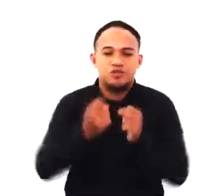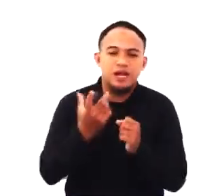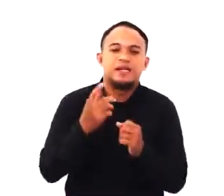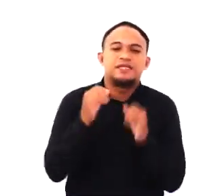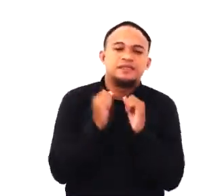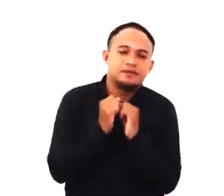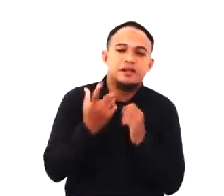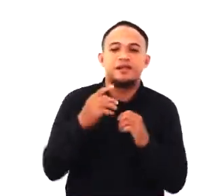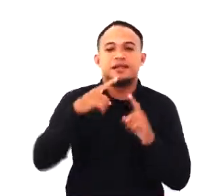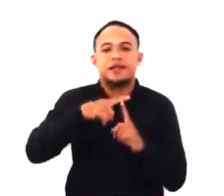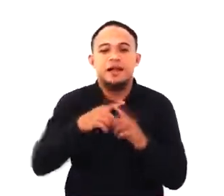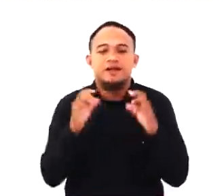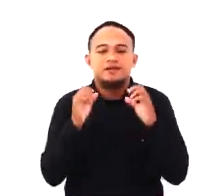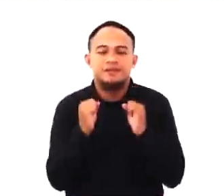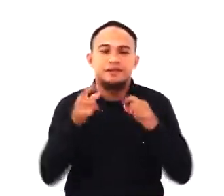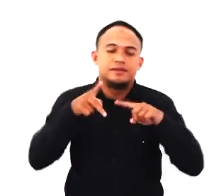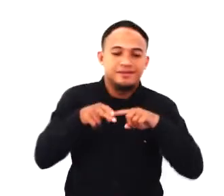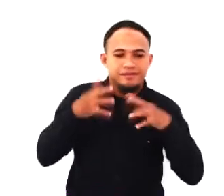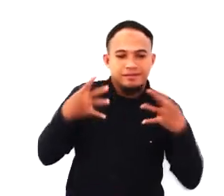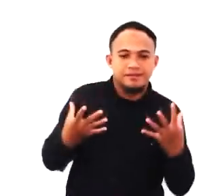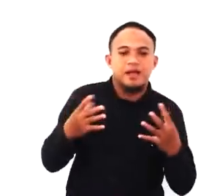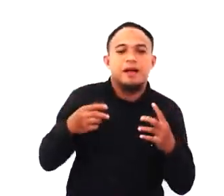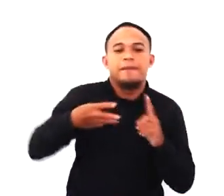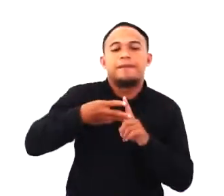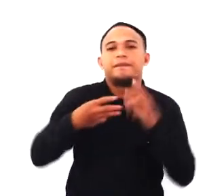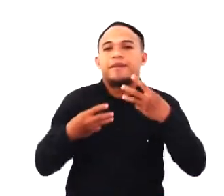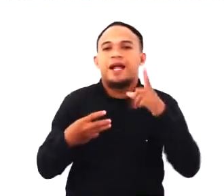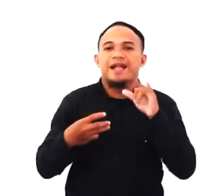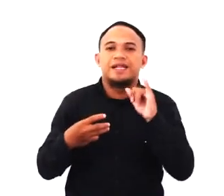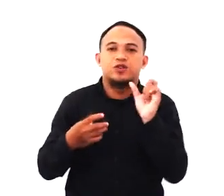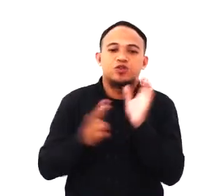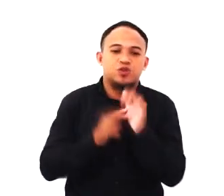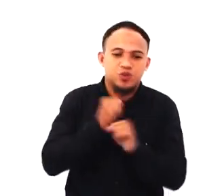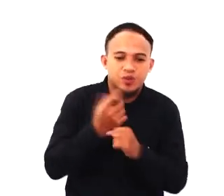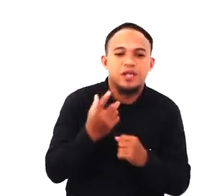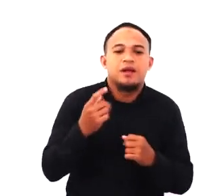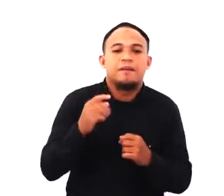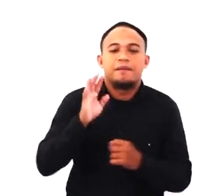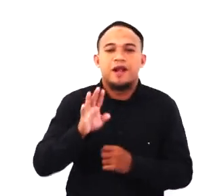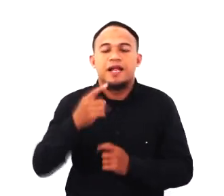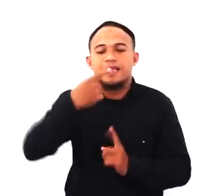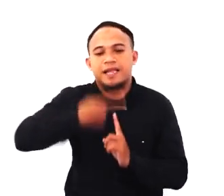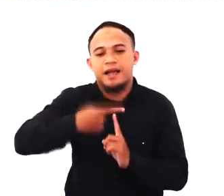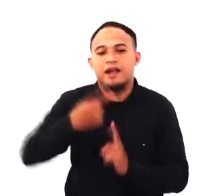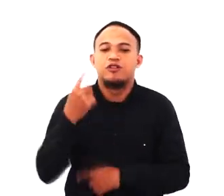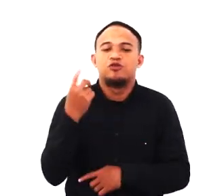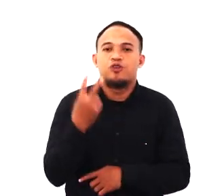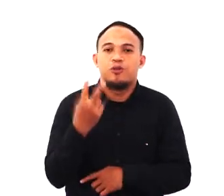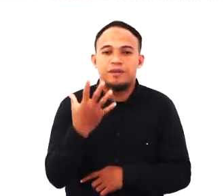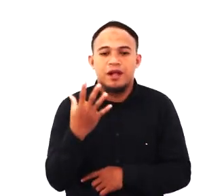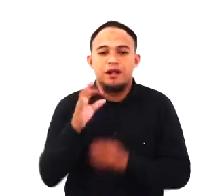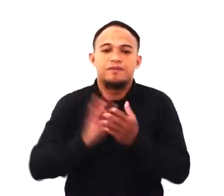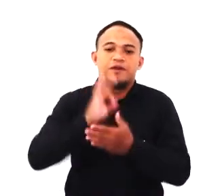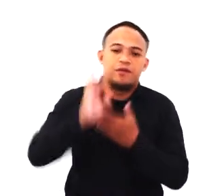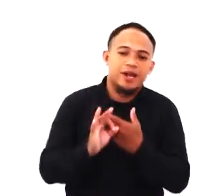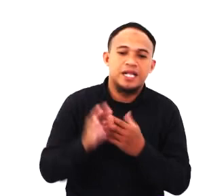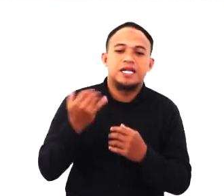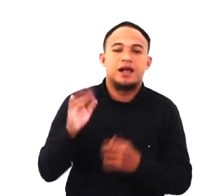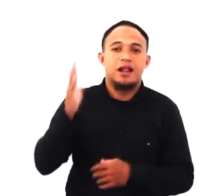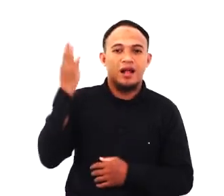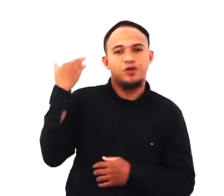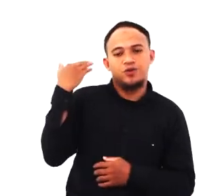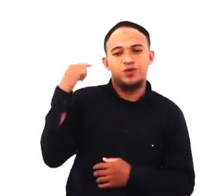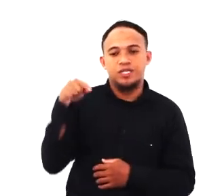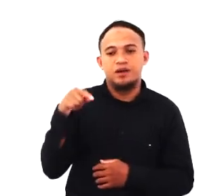setelah diterjang angin puting beliung pada tanggal 25 Februari yang lalu. Beruntung